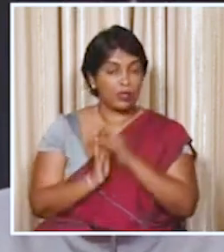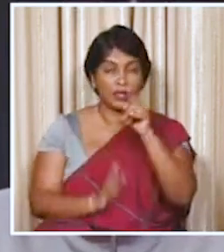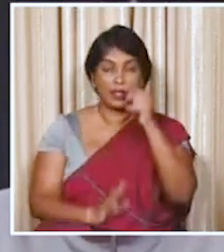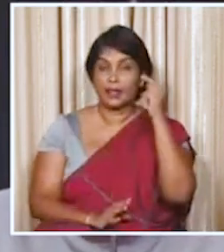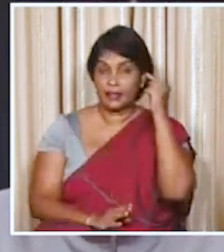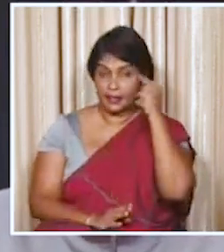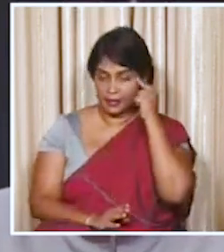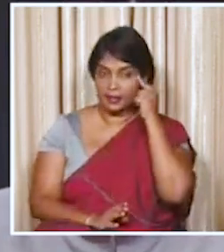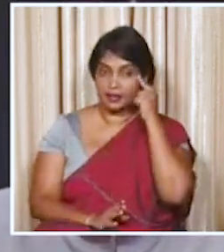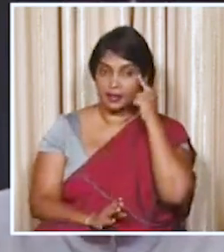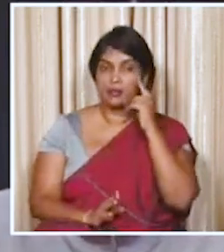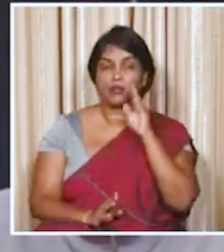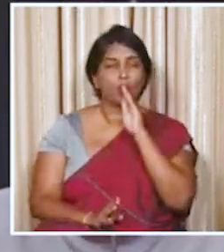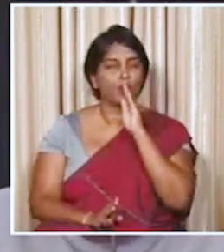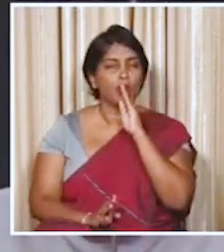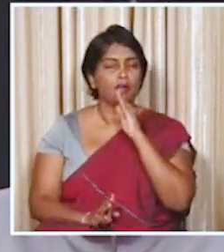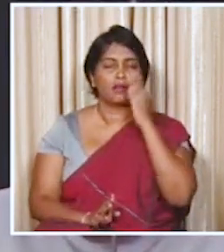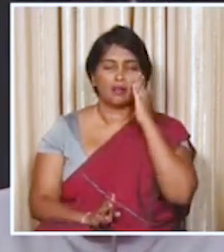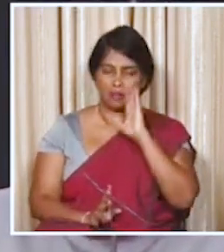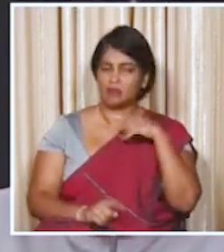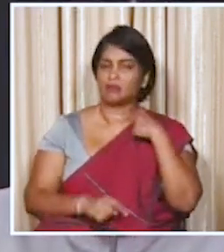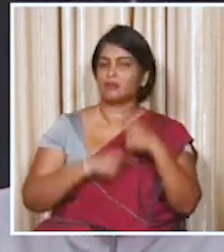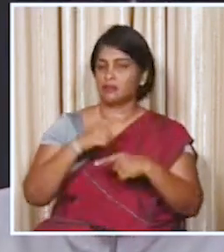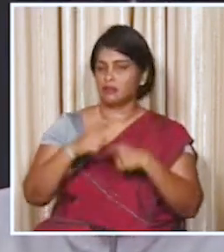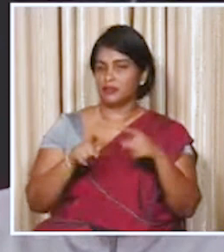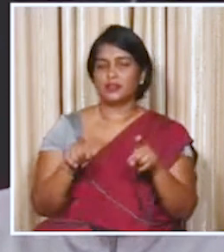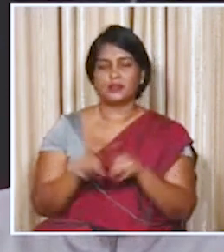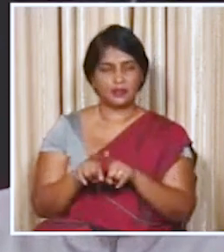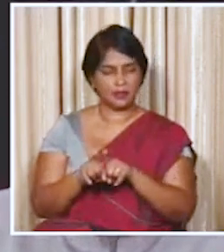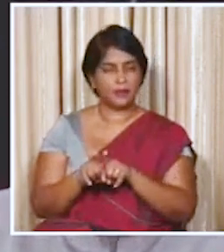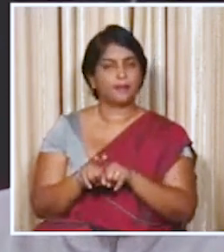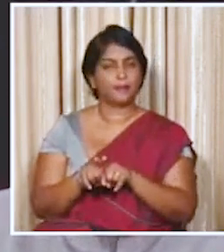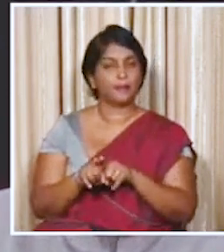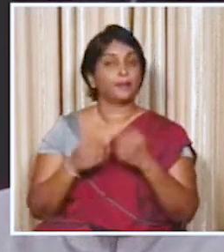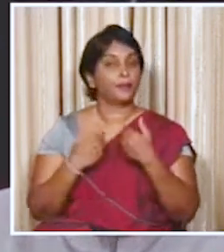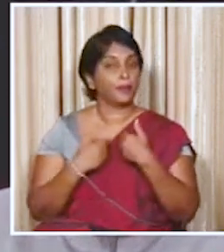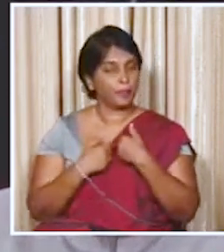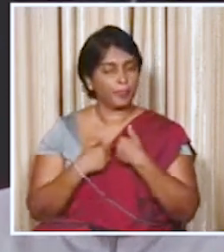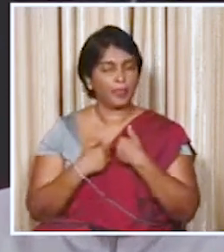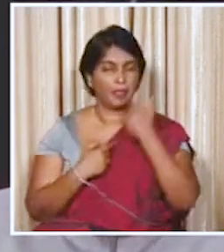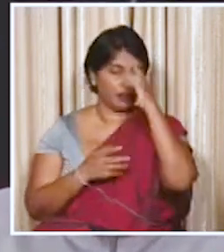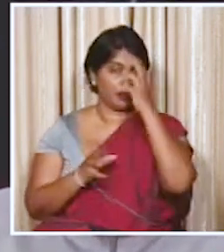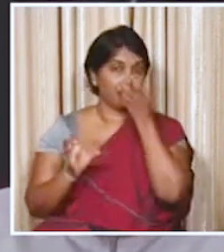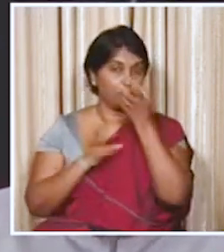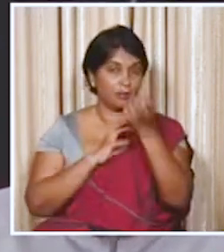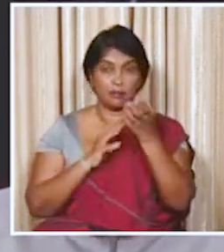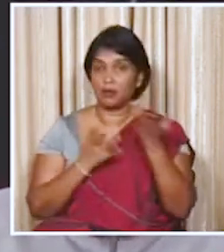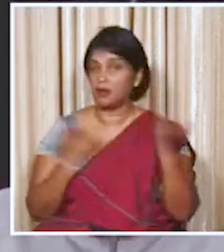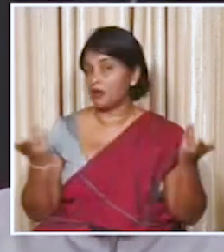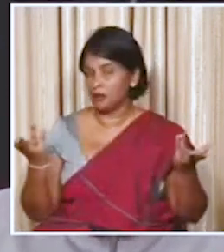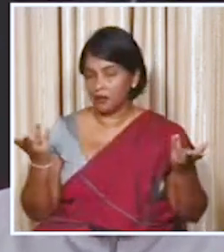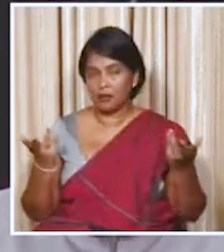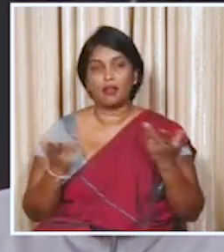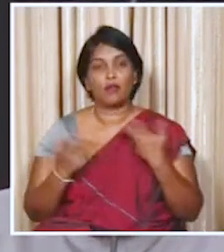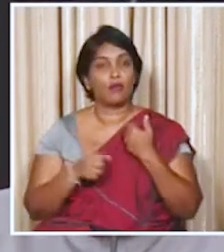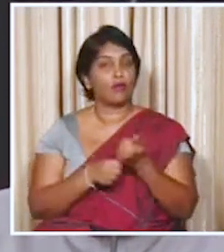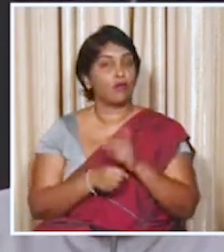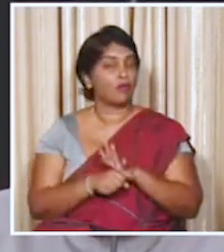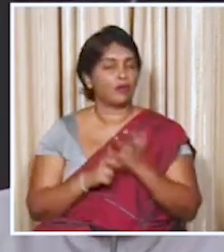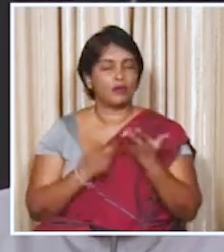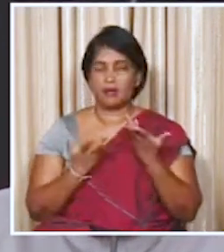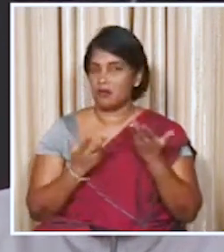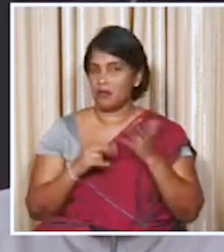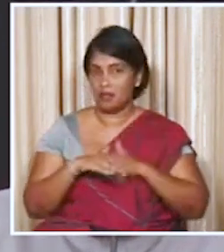hitanne, mere samanne paridi siddha bejara tak meka kila. Apit pas kupah rek siddha belane, apit covid basangkati